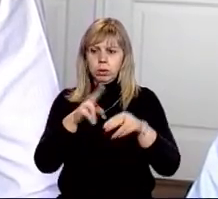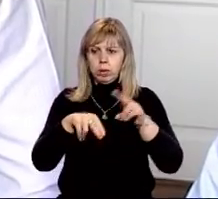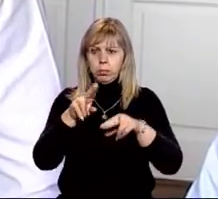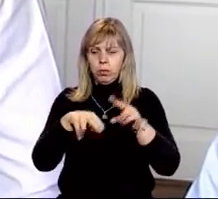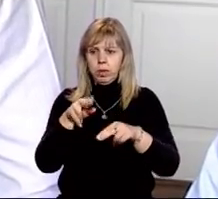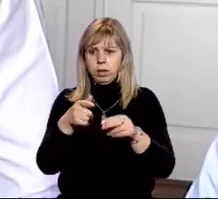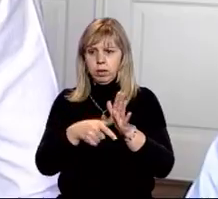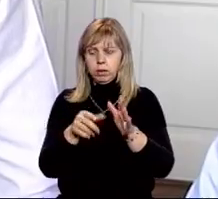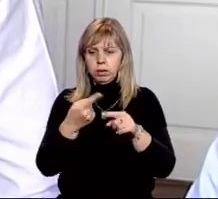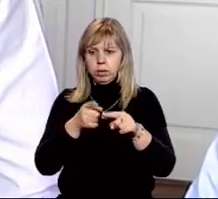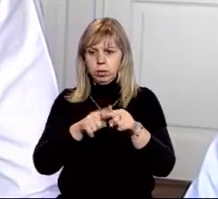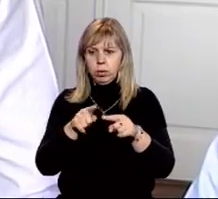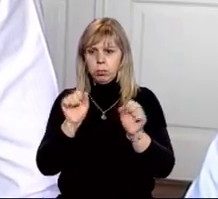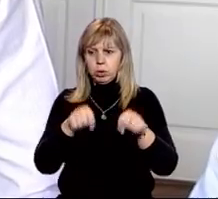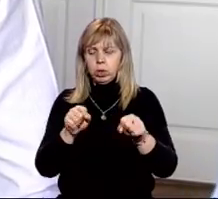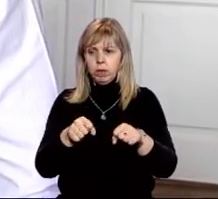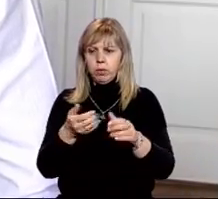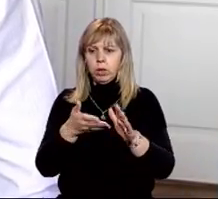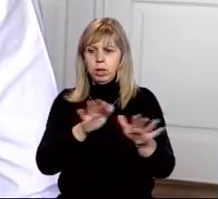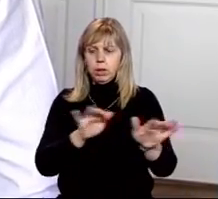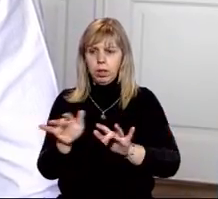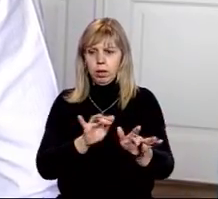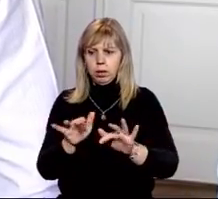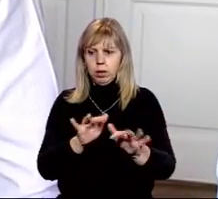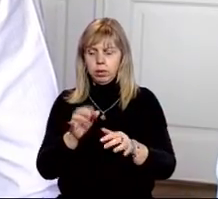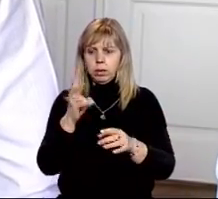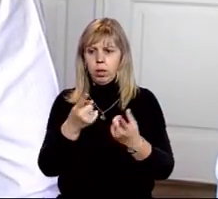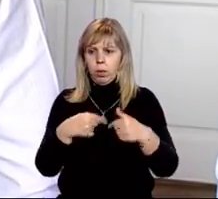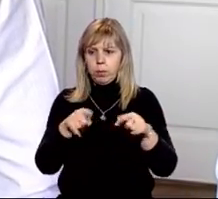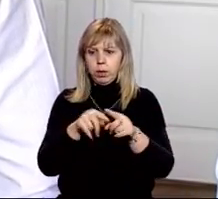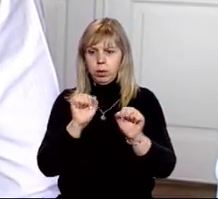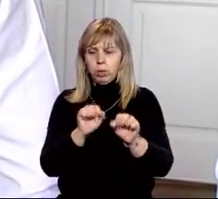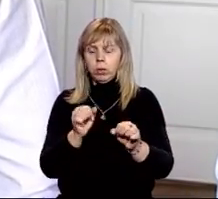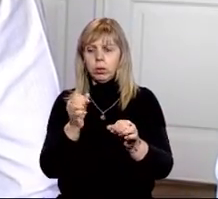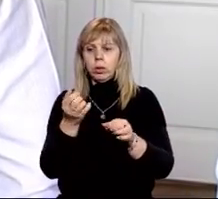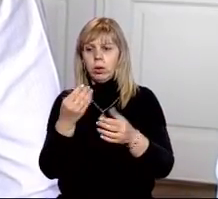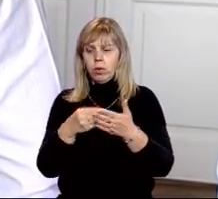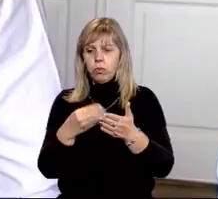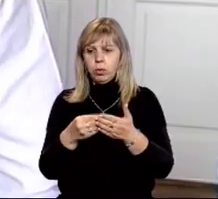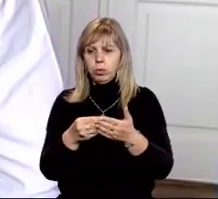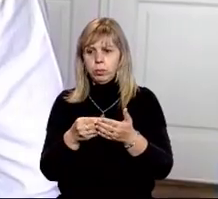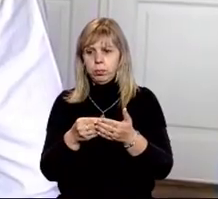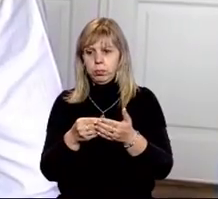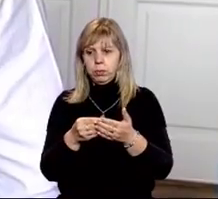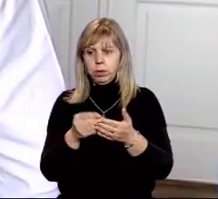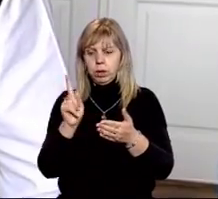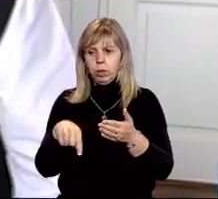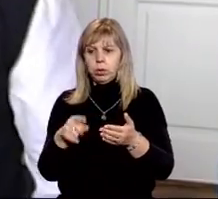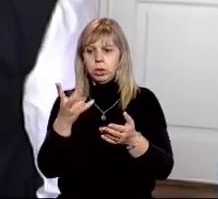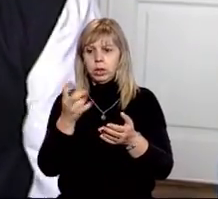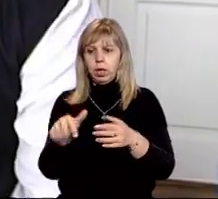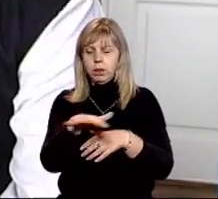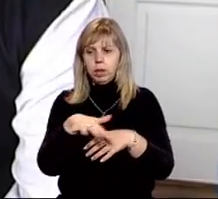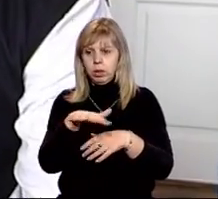обговорення, поширення впливу планової діяльності на об'єкти природно-заповідного фонду, також на